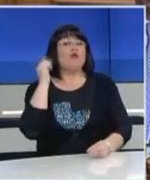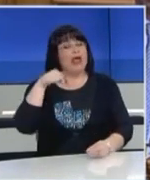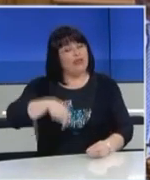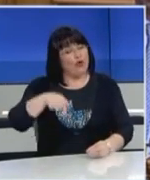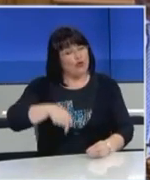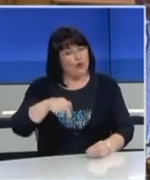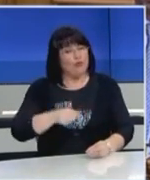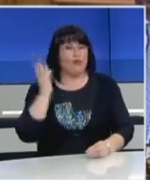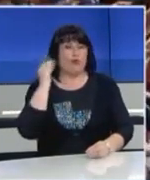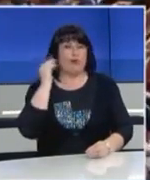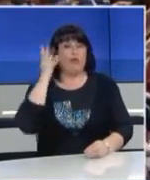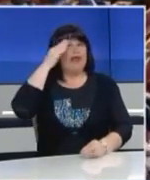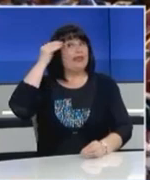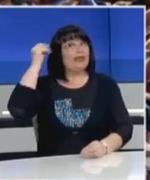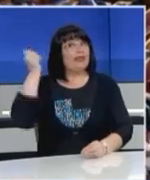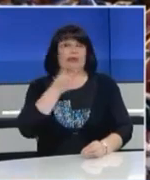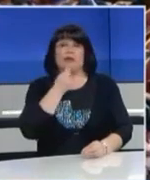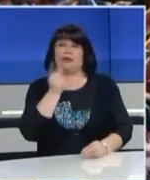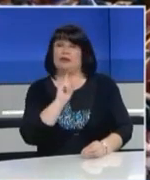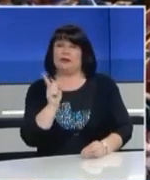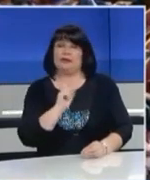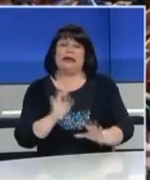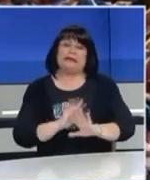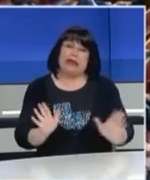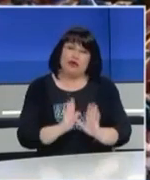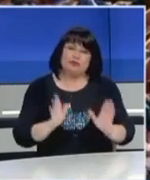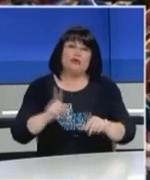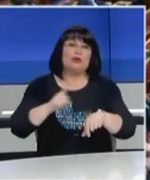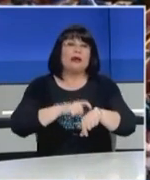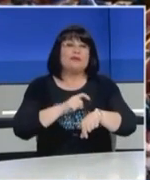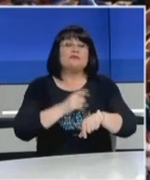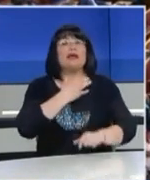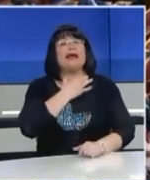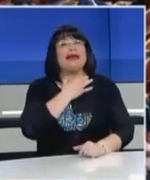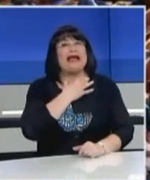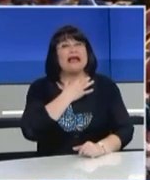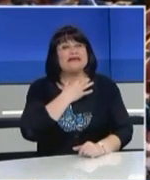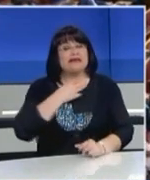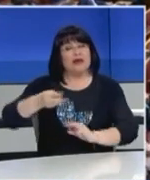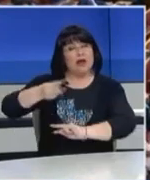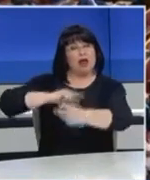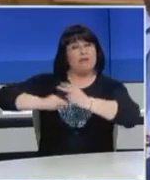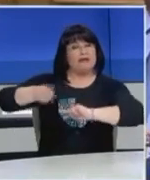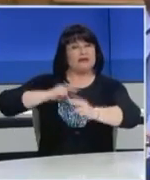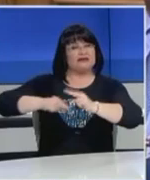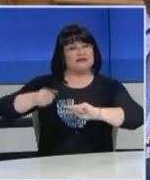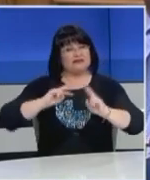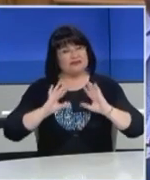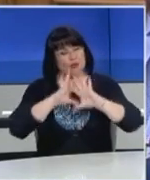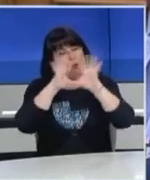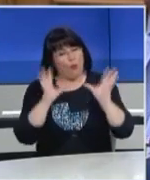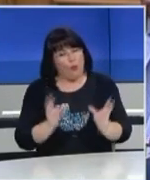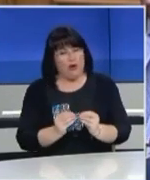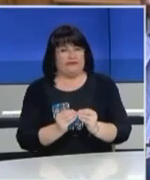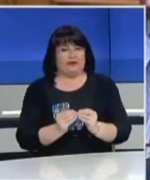θα είμαστε. Δεν ξεχνιούνται αυτά εύκολα και, εν πάση περιπτώσει, κάποια στιγμή θα χρειαστεί κι εσείς να απαντήσετε για